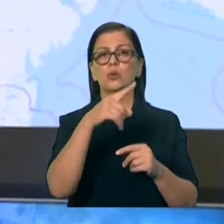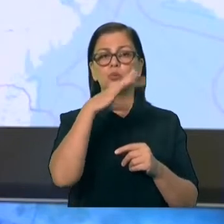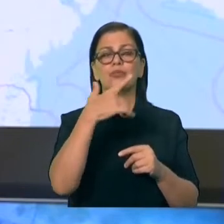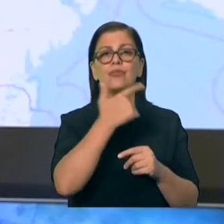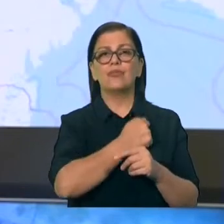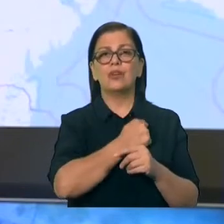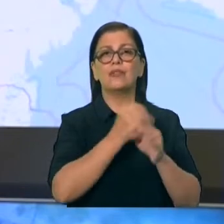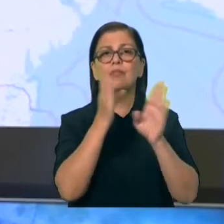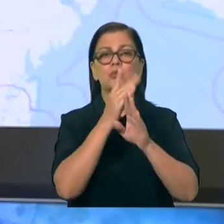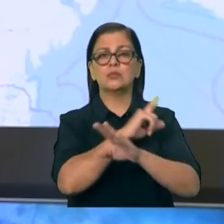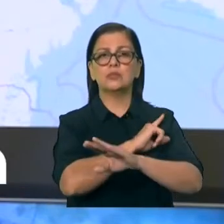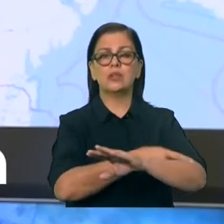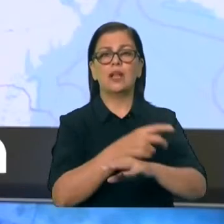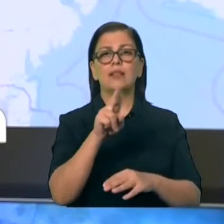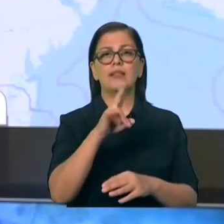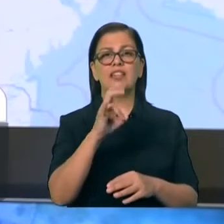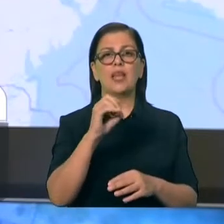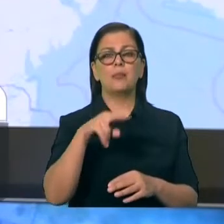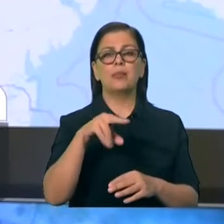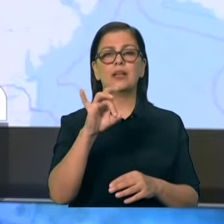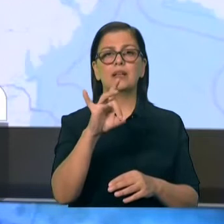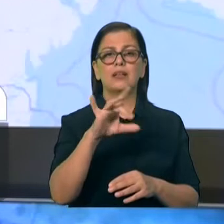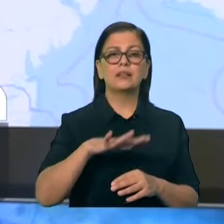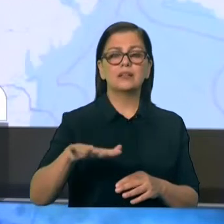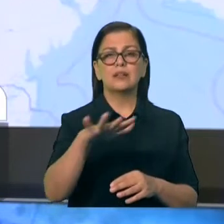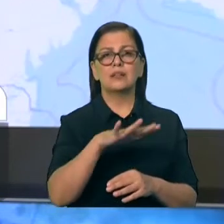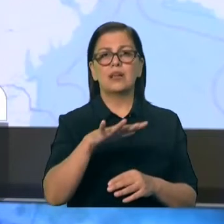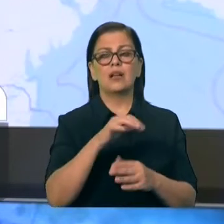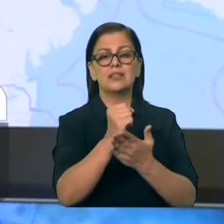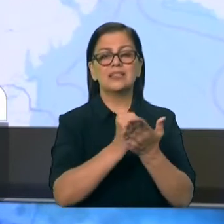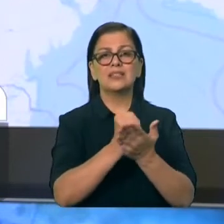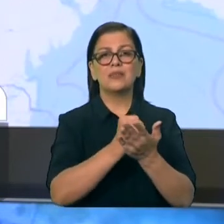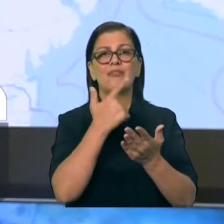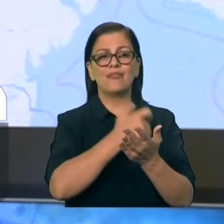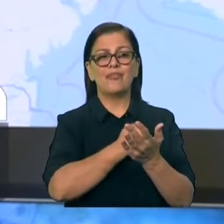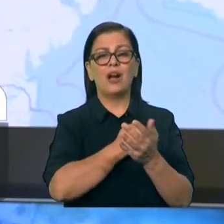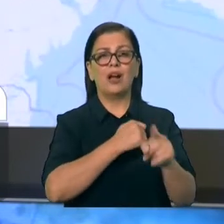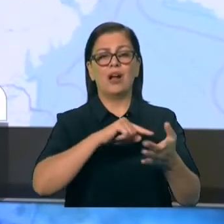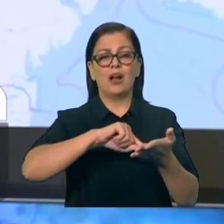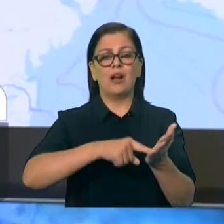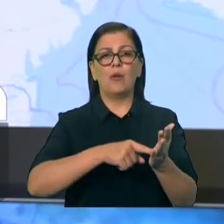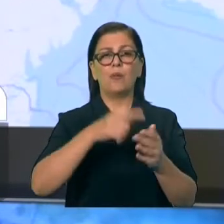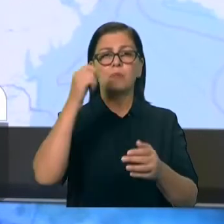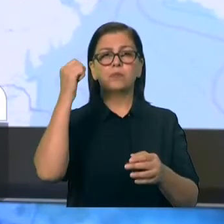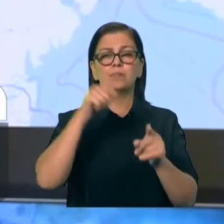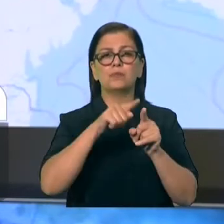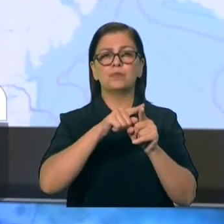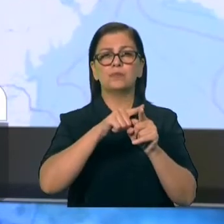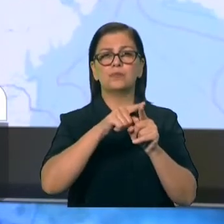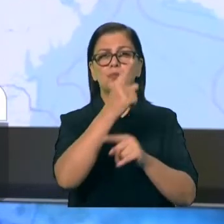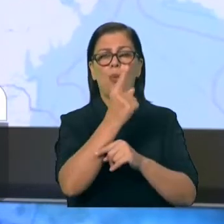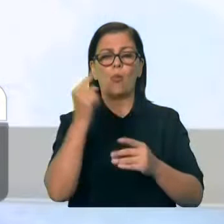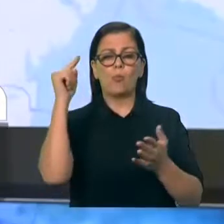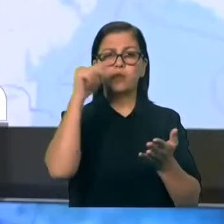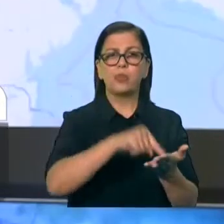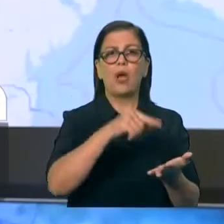Hava Qüvvələrinin Dnepr vilayətinin Lyubimovka qəsəbəsindəki ambara endirdiyi zərbə nəticəsində Amerika Birləşmiş Ştatları